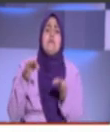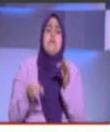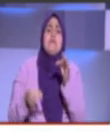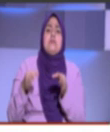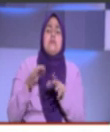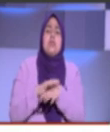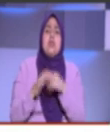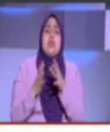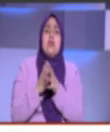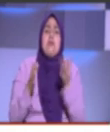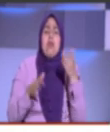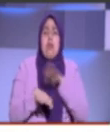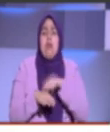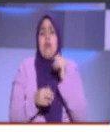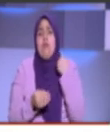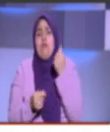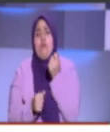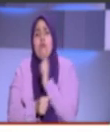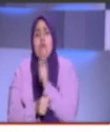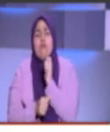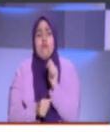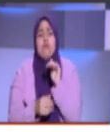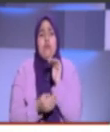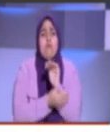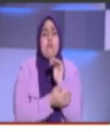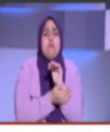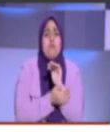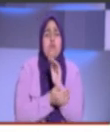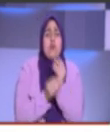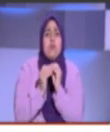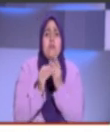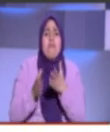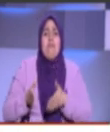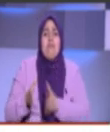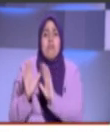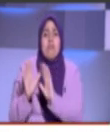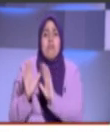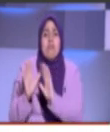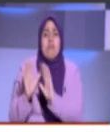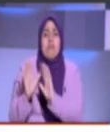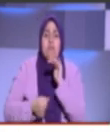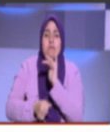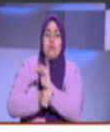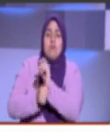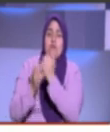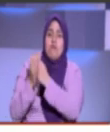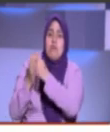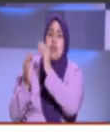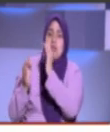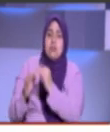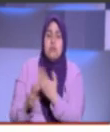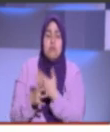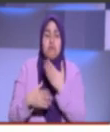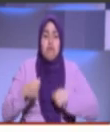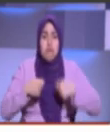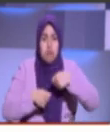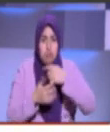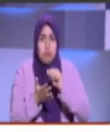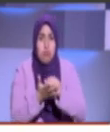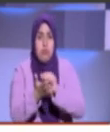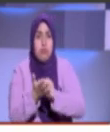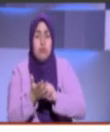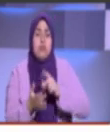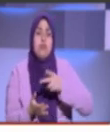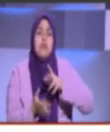اكبر للانفاق على القطاع الصحي، هذا هو الامر الشديد الاهميه، وايضا الاجراءات، سواء